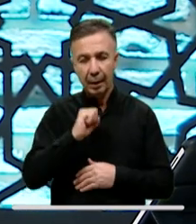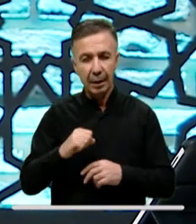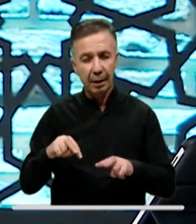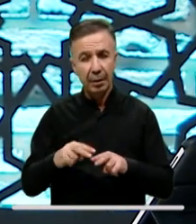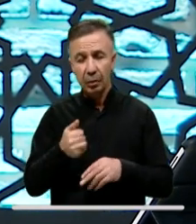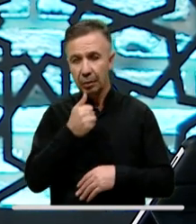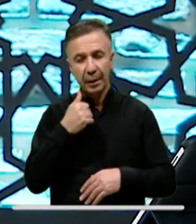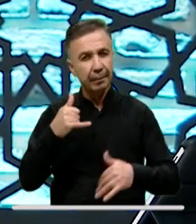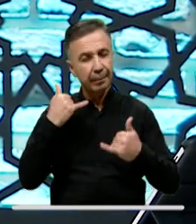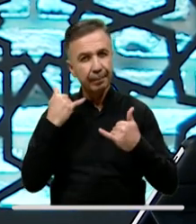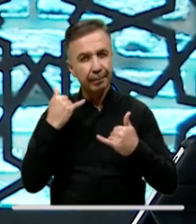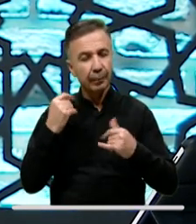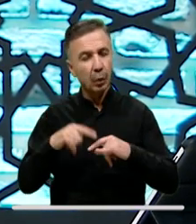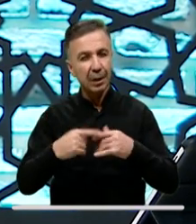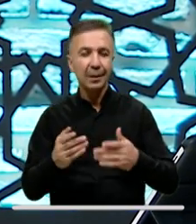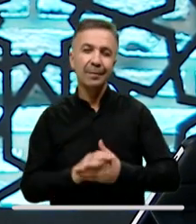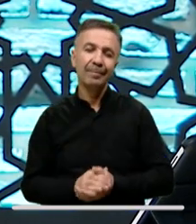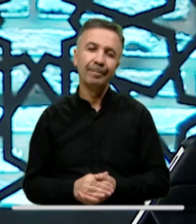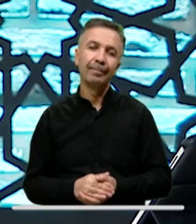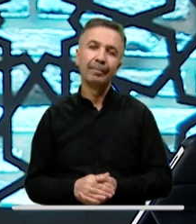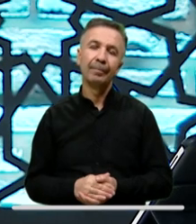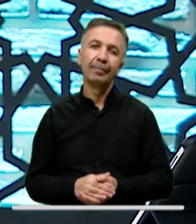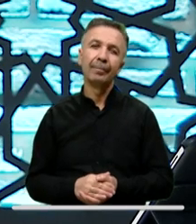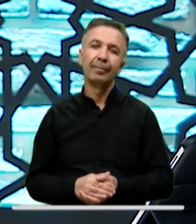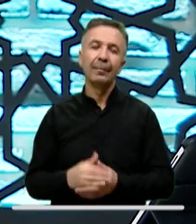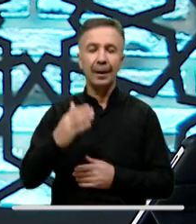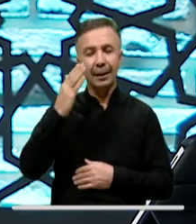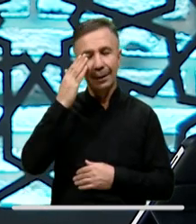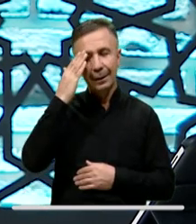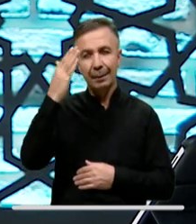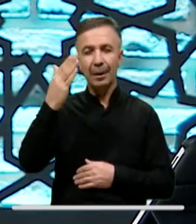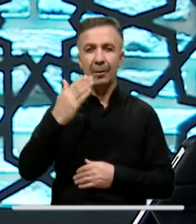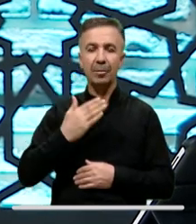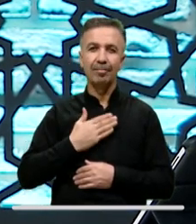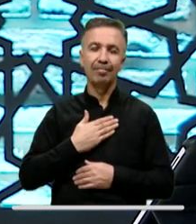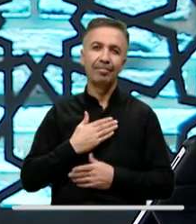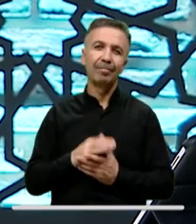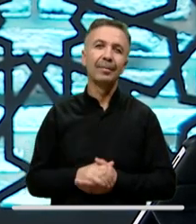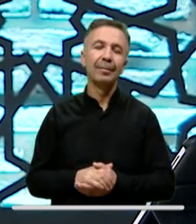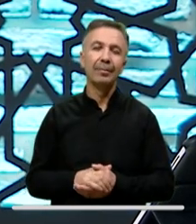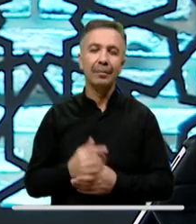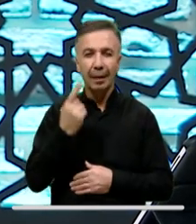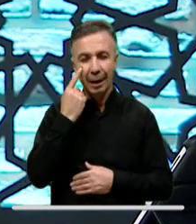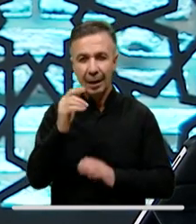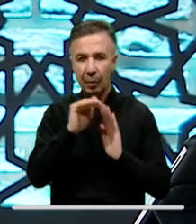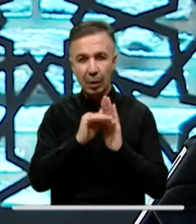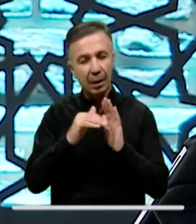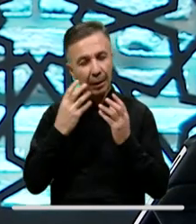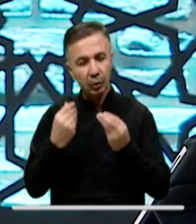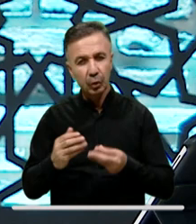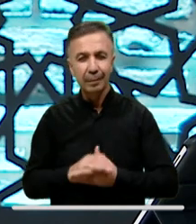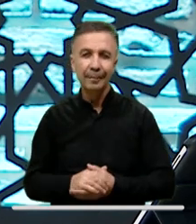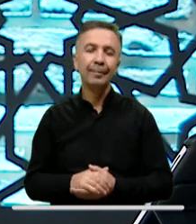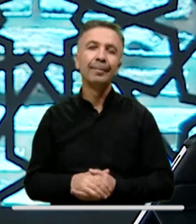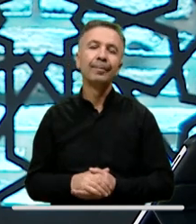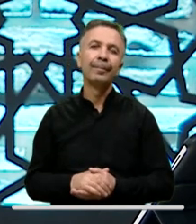attığımızda. Hoş geldiniz efendim. Hocam selamünaleyküm. Ve aleykümselam. Hayırlı yayınlar diliyorum. Teşekkür ederiz.